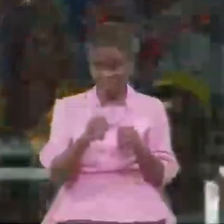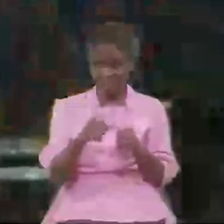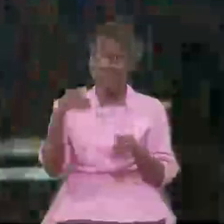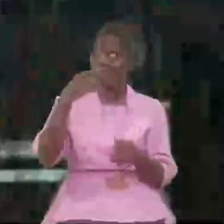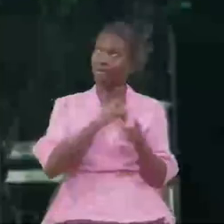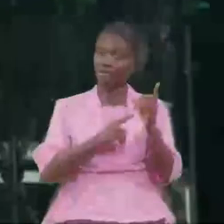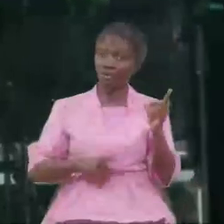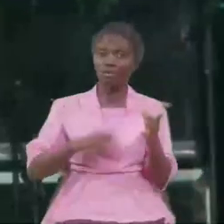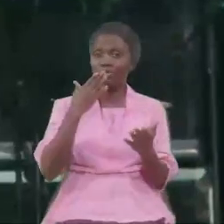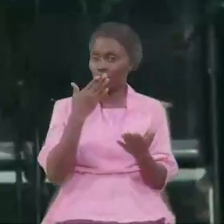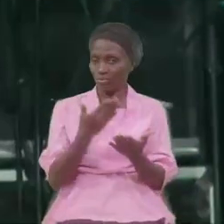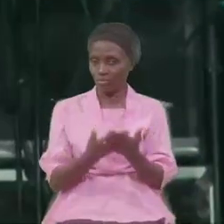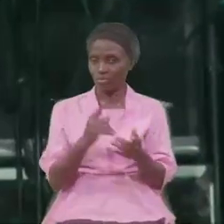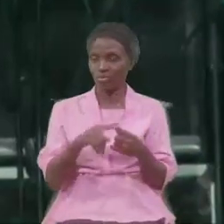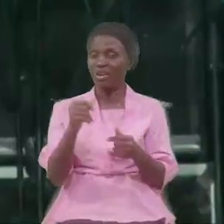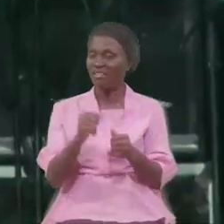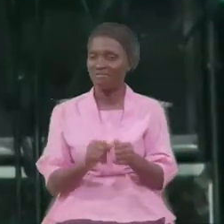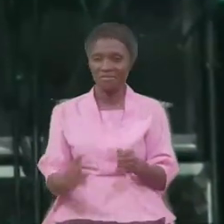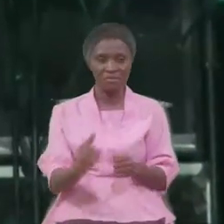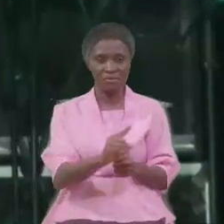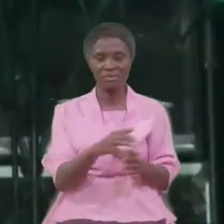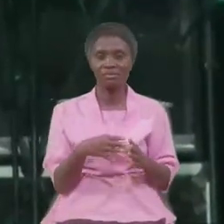Rappelez-vous que le Seigneur est bon envers tous.